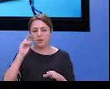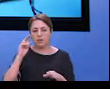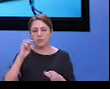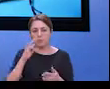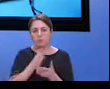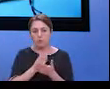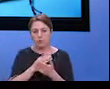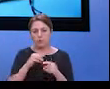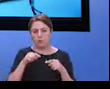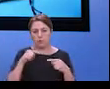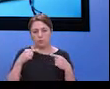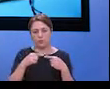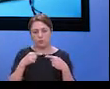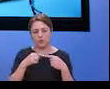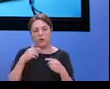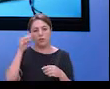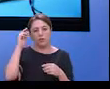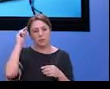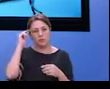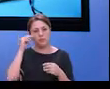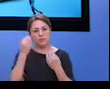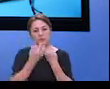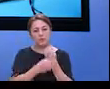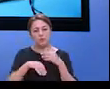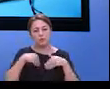hozir darsimizning yakunida berilayotgan